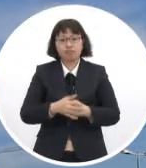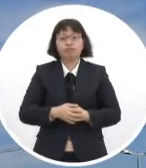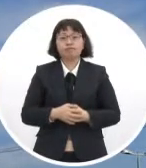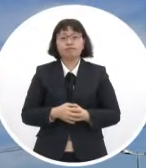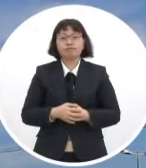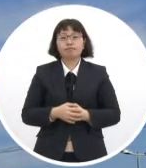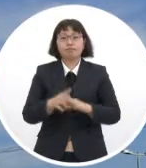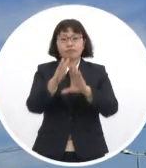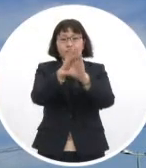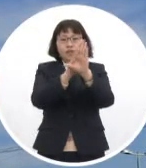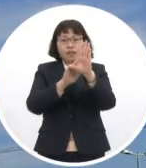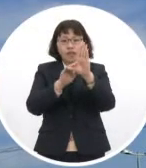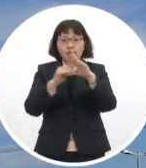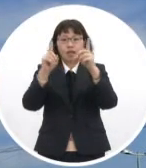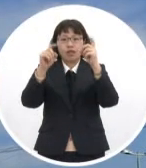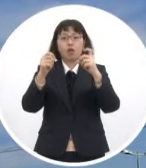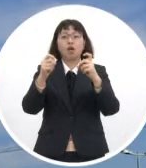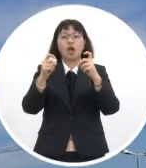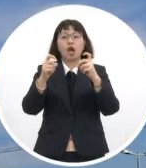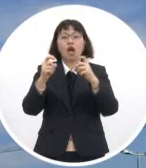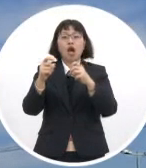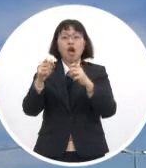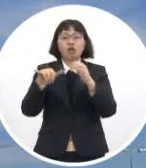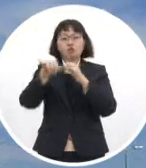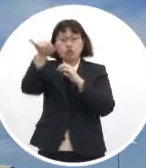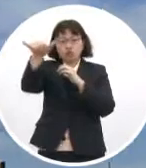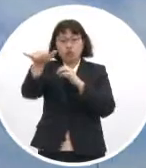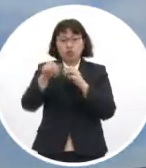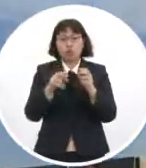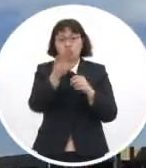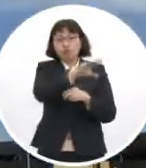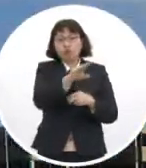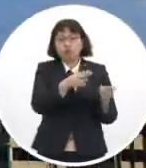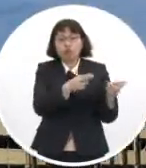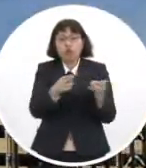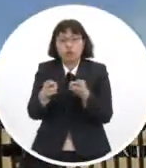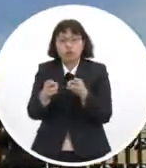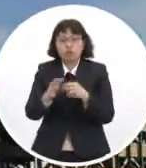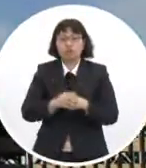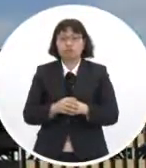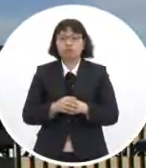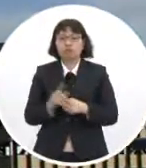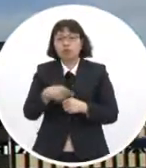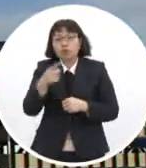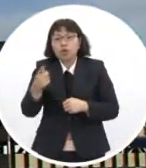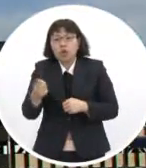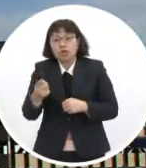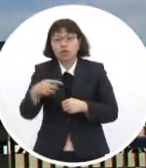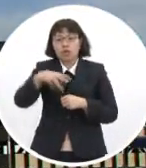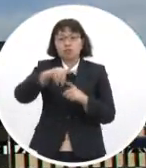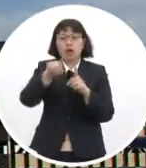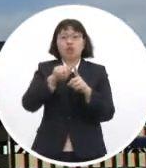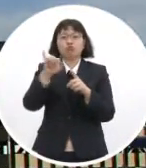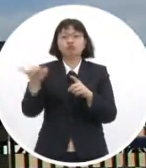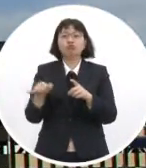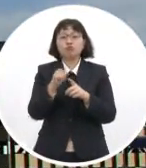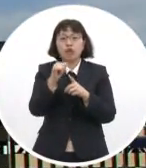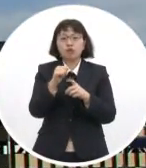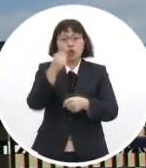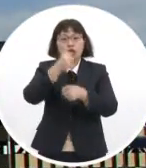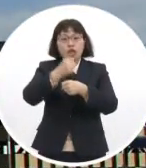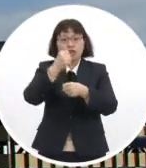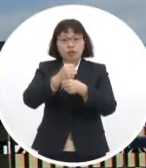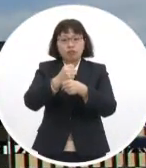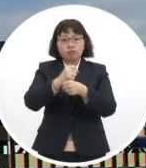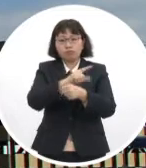県営名古屋空港の駐車場が整備され、隣接地に MRJ の生産・整備拠点の立地が決まり